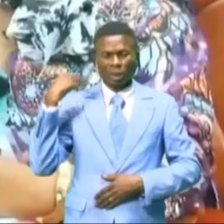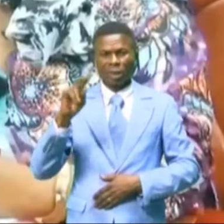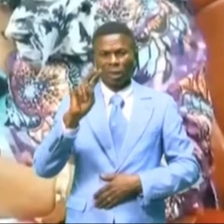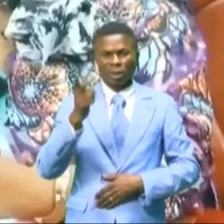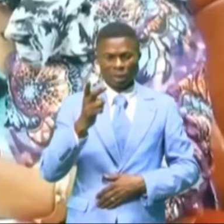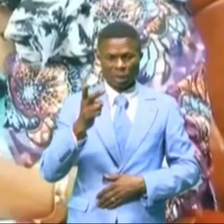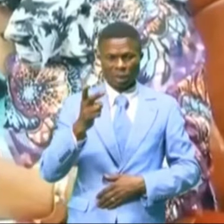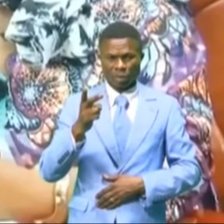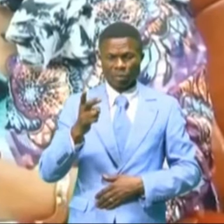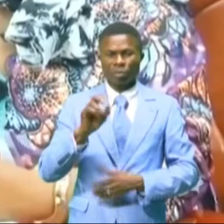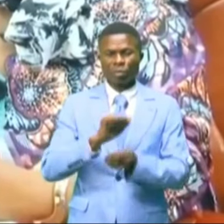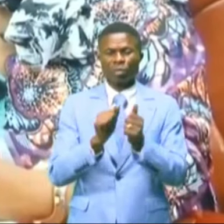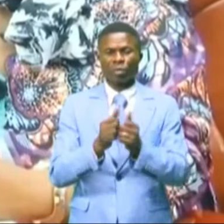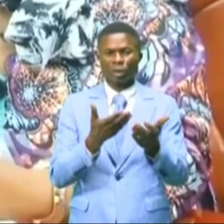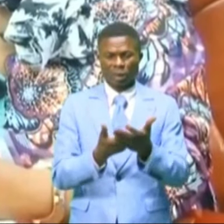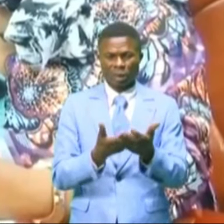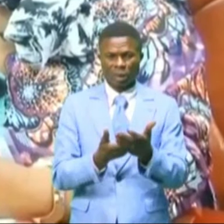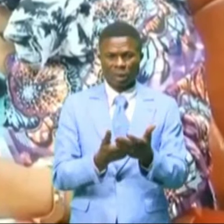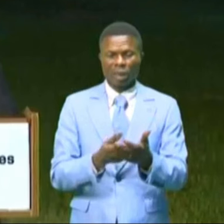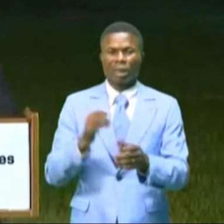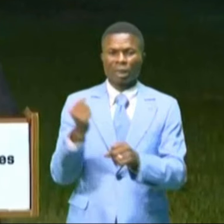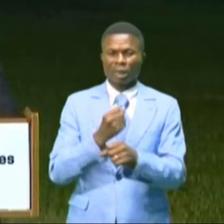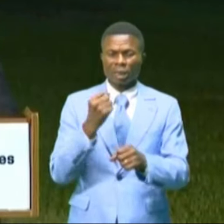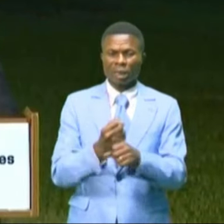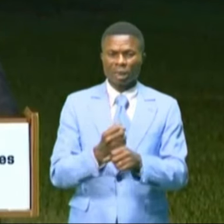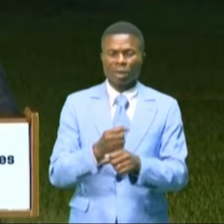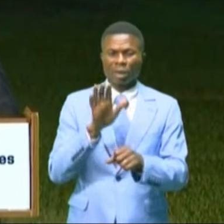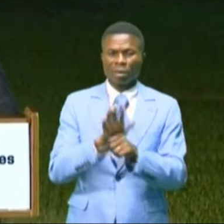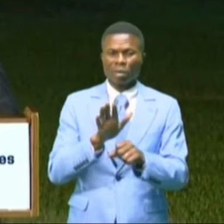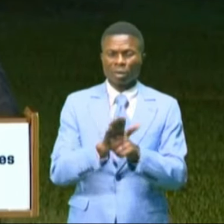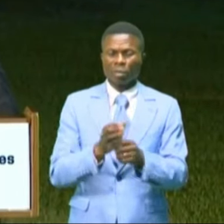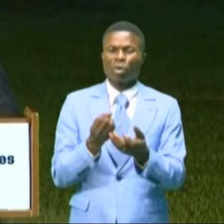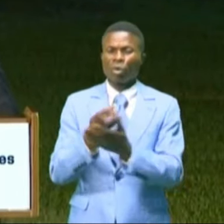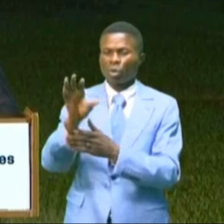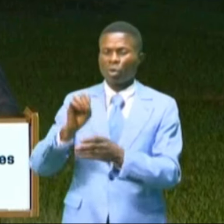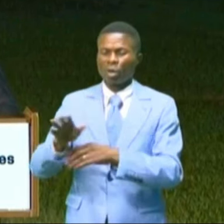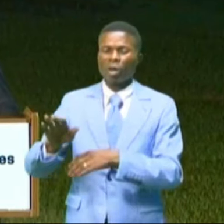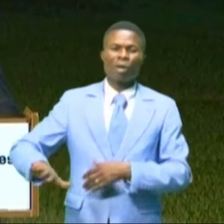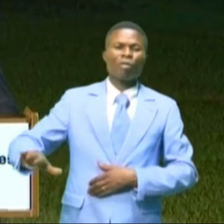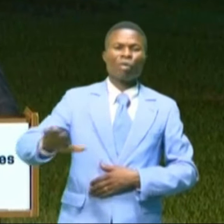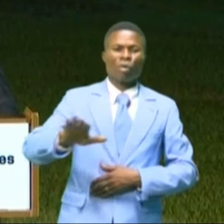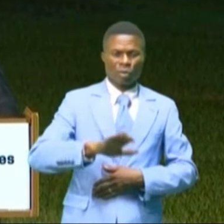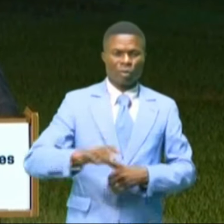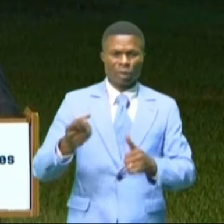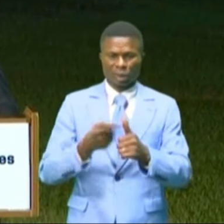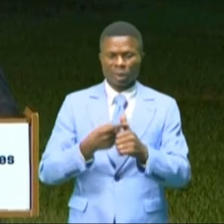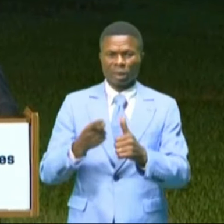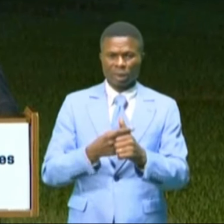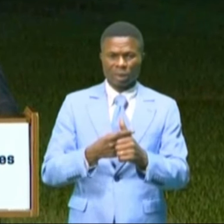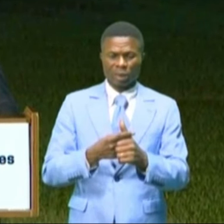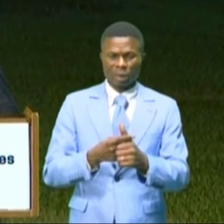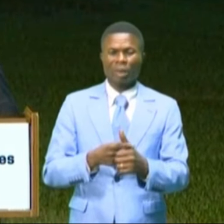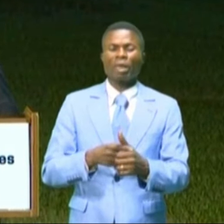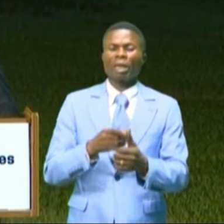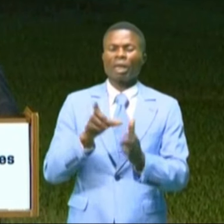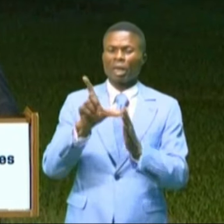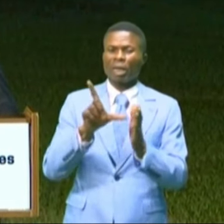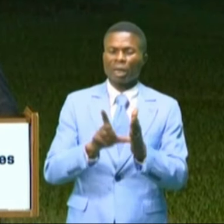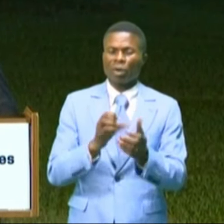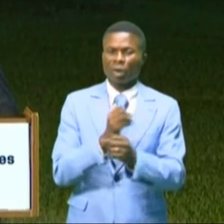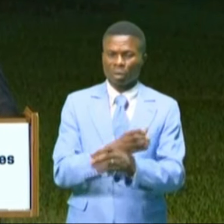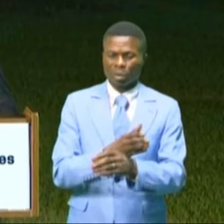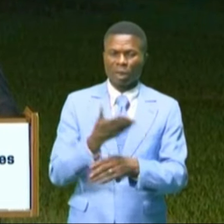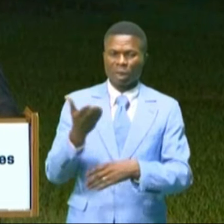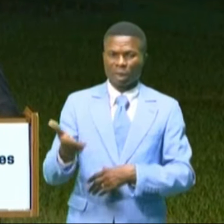efforts substantiels dans ces domaines doivent davantage être déployés à tous les niveaux, surtout lorsque ces solutions sont disponibles et à portée de